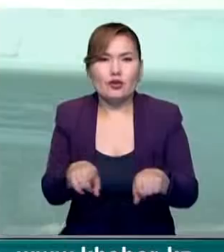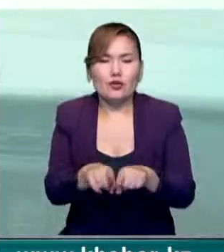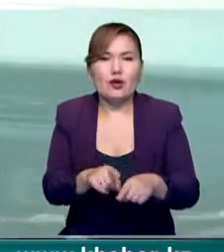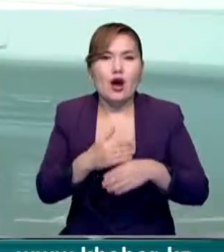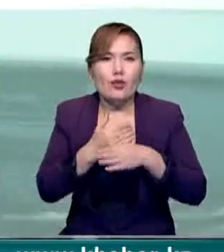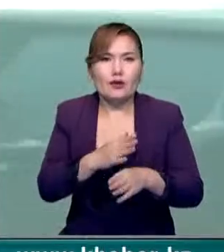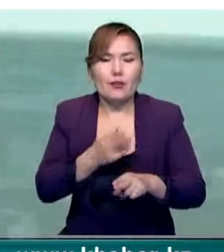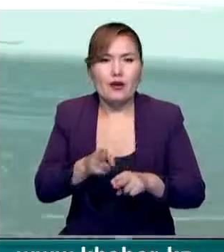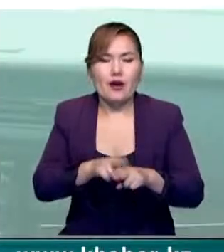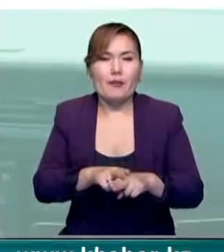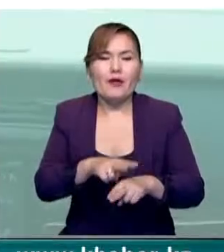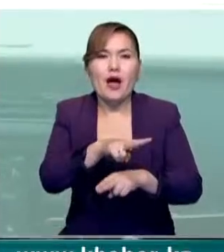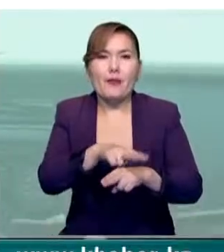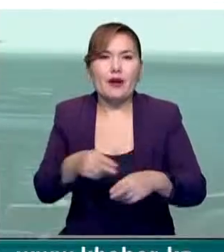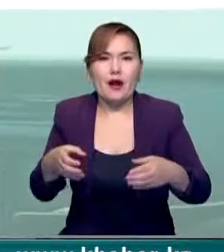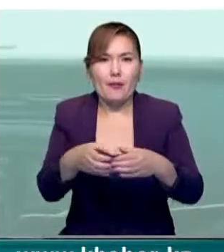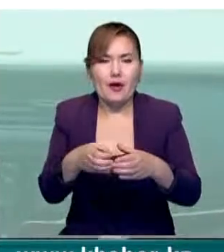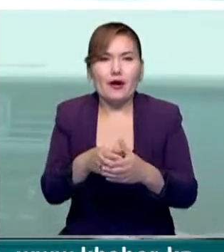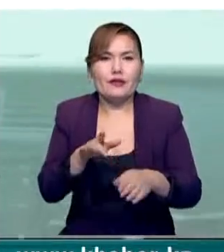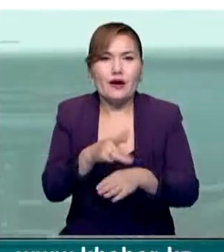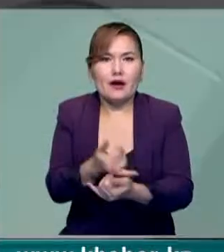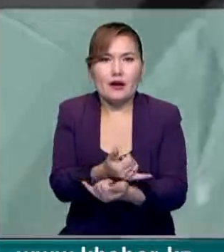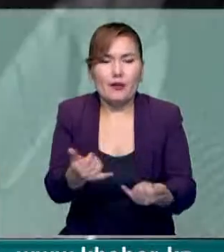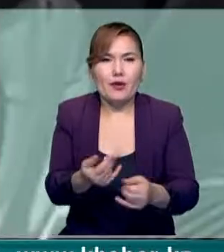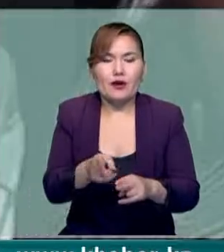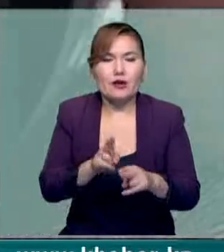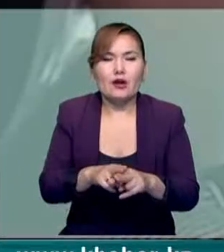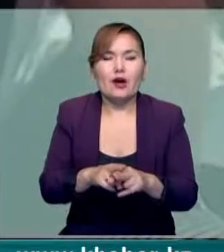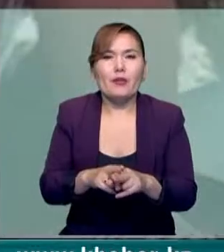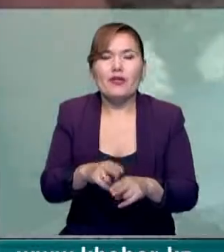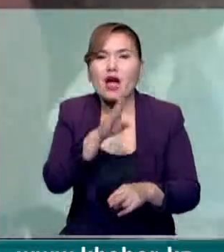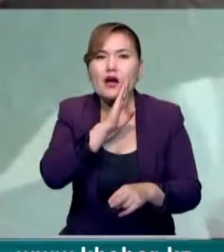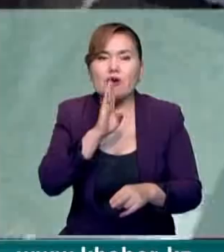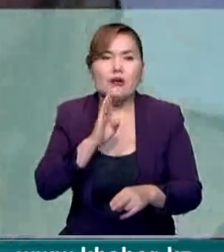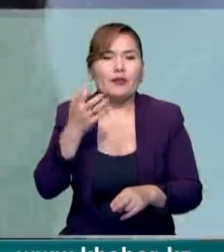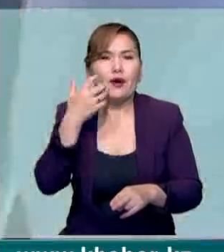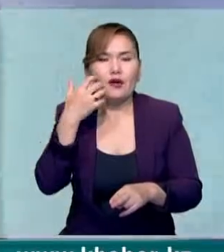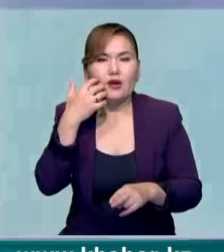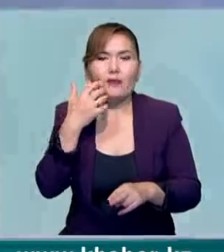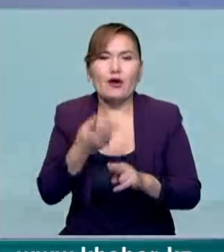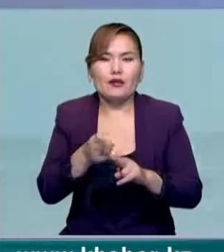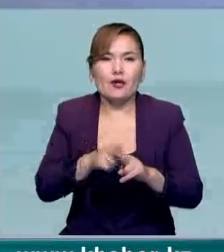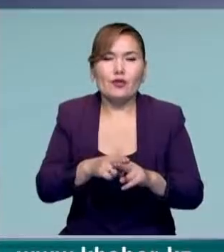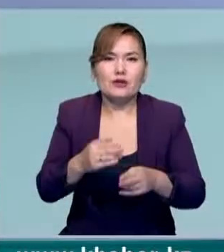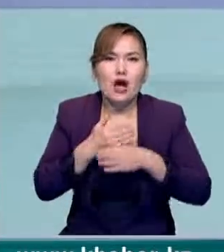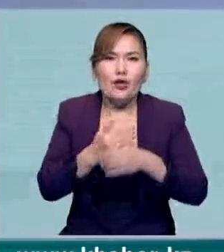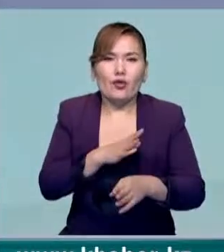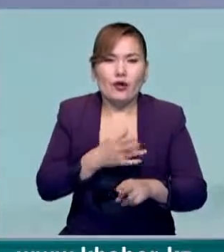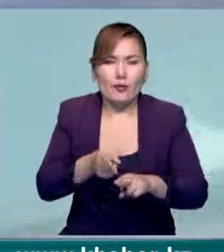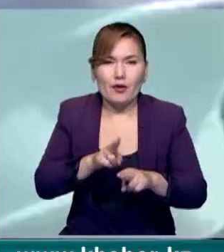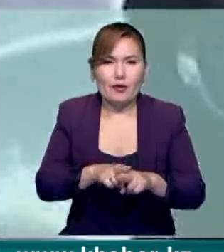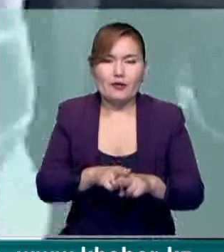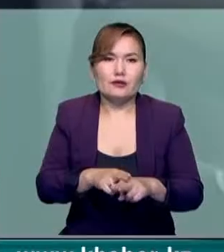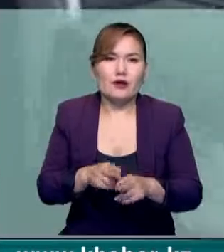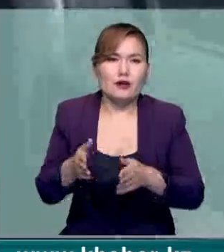Жуырда патрульдік полиция батальонының қызметкерлері жол үстінде жүкті әйелді босандырып алған еді. Оқиға Алматы-Ташкент бағытындағы тас